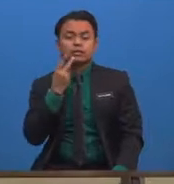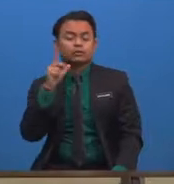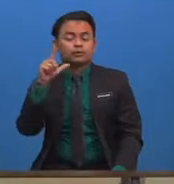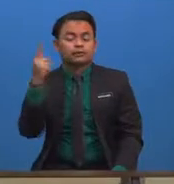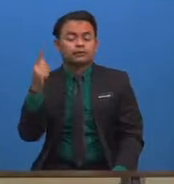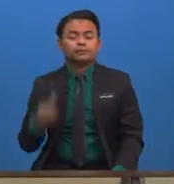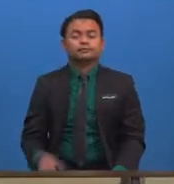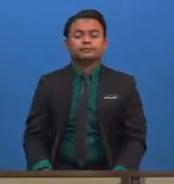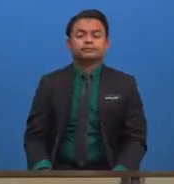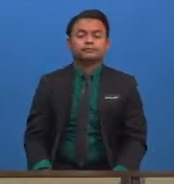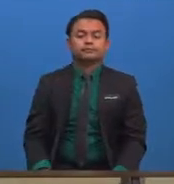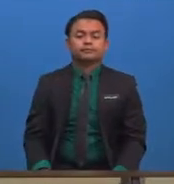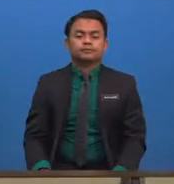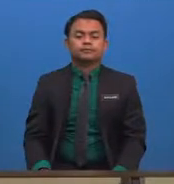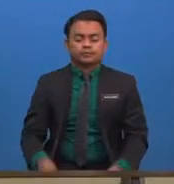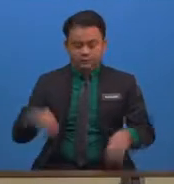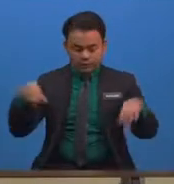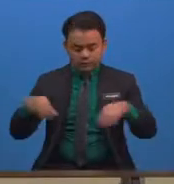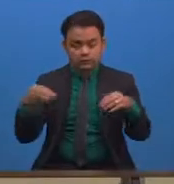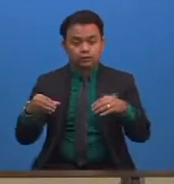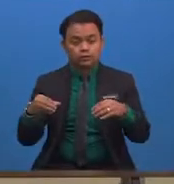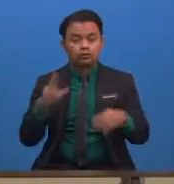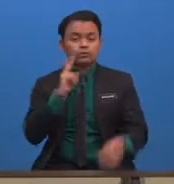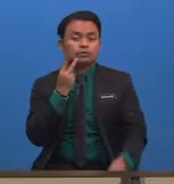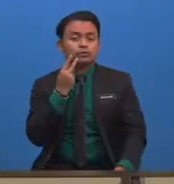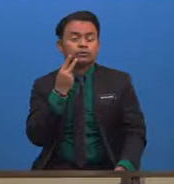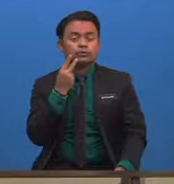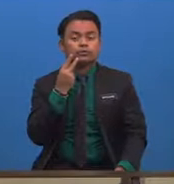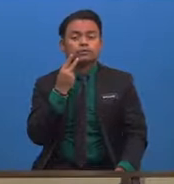Celur kangkung selama 1 minit.